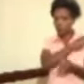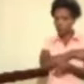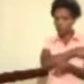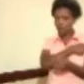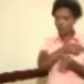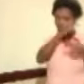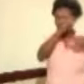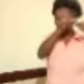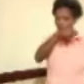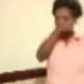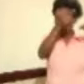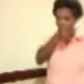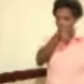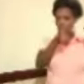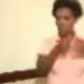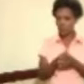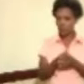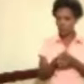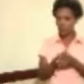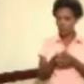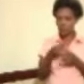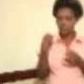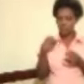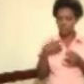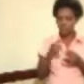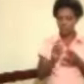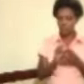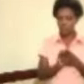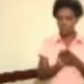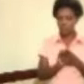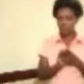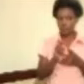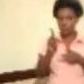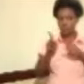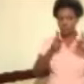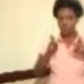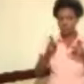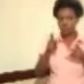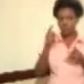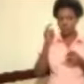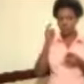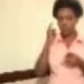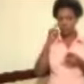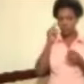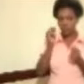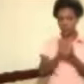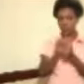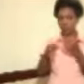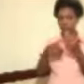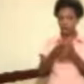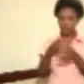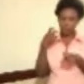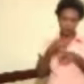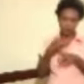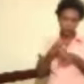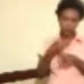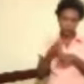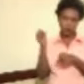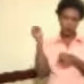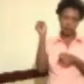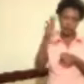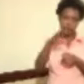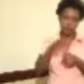temps-là, j'ai gagné des ordres qui étaient faits, des gens qui étaient attaqués nous avec coup de roche. Et je pensais